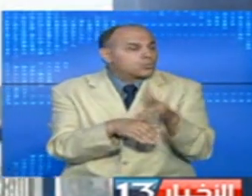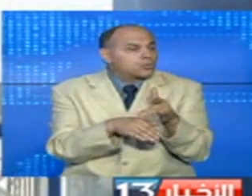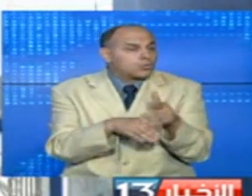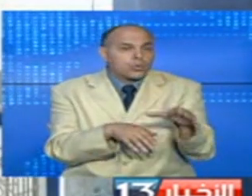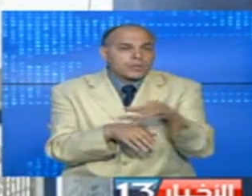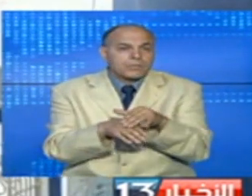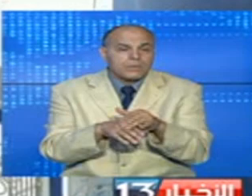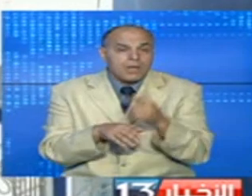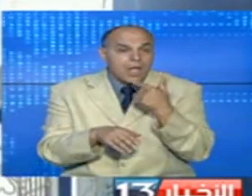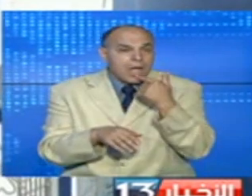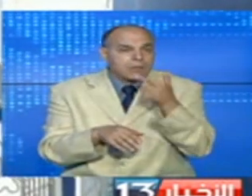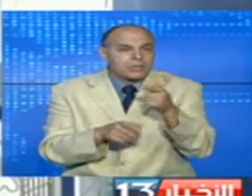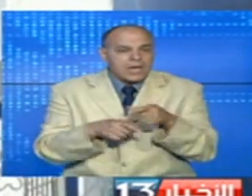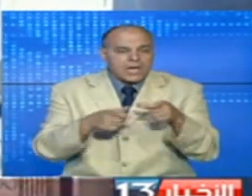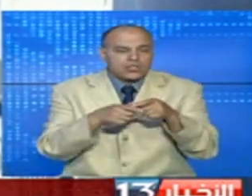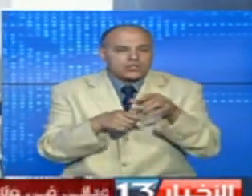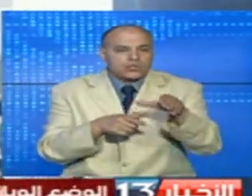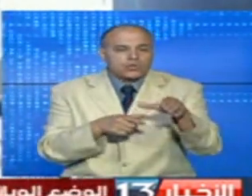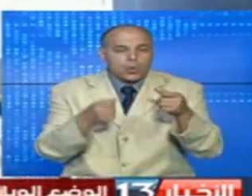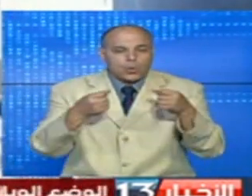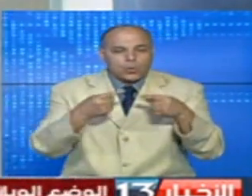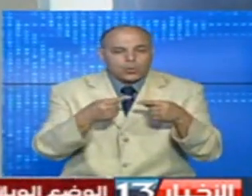وفرضت اللجنه